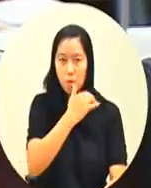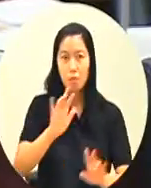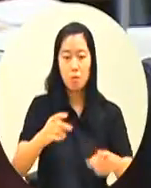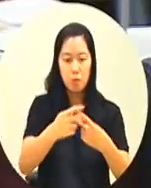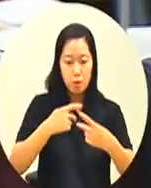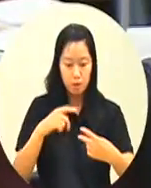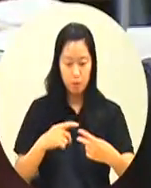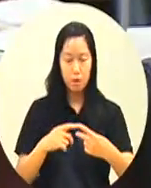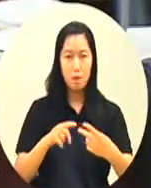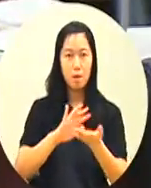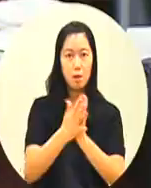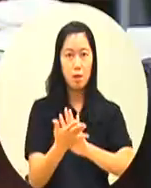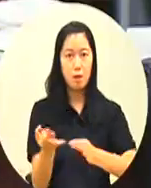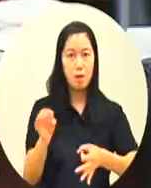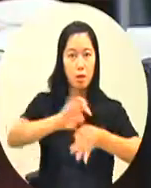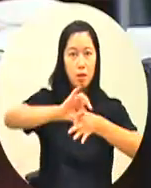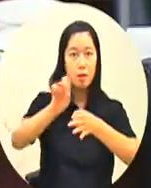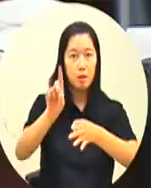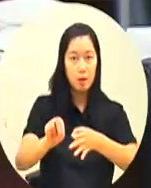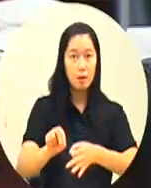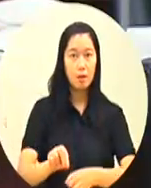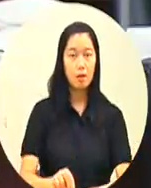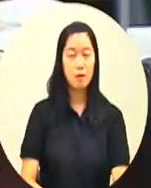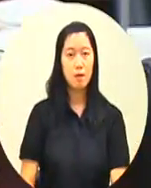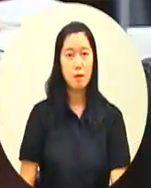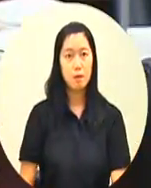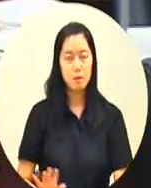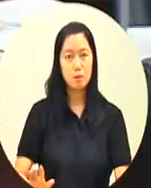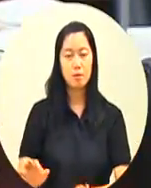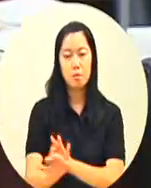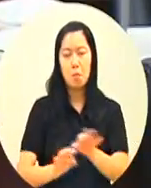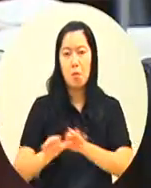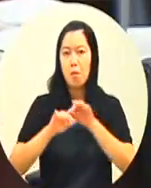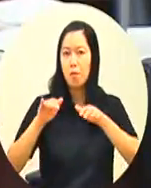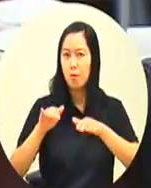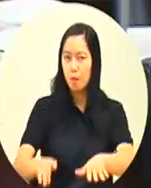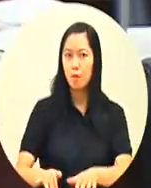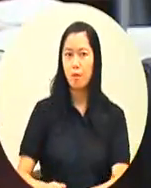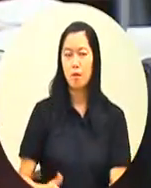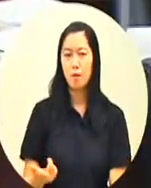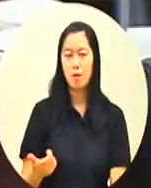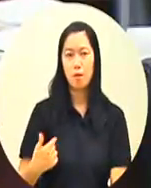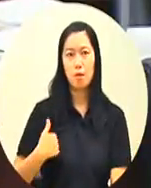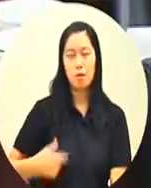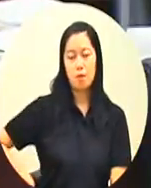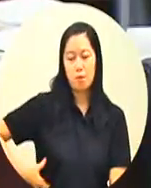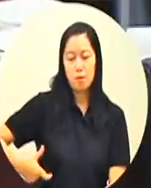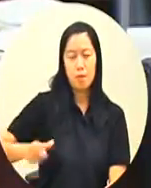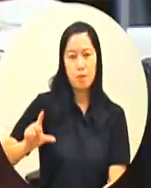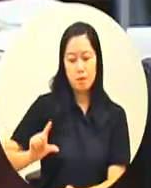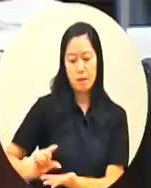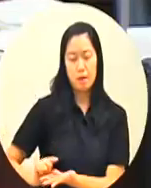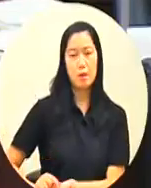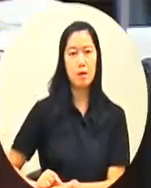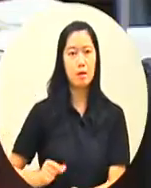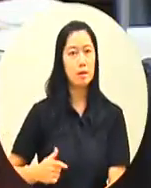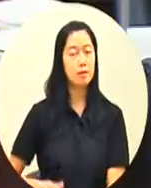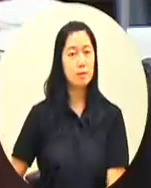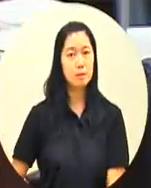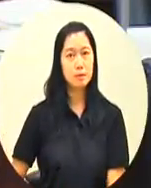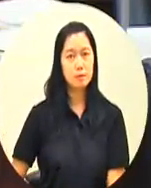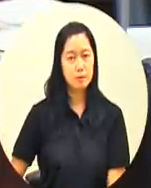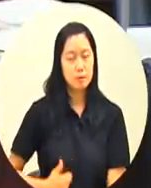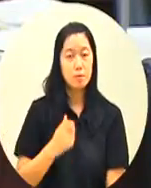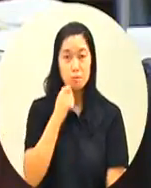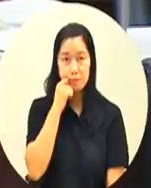成10000块还是15000块？啊，讲真诶，即卖经济无好吼，大家手头顶没有现金来缴这个税，其实有的人有困